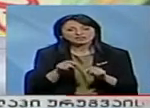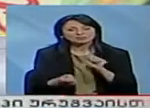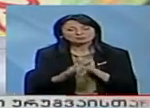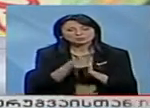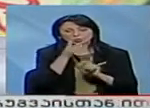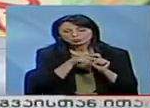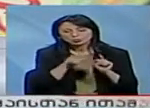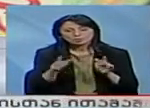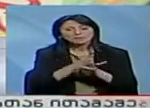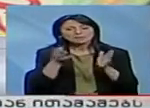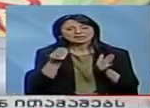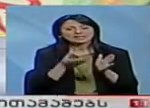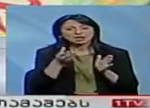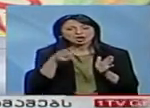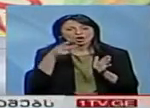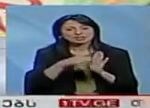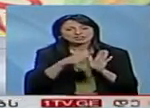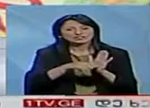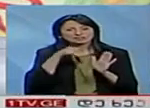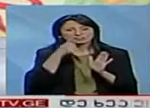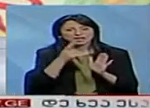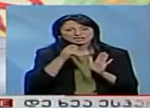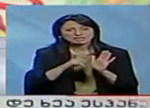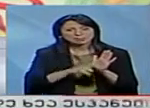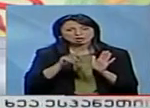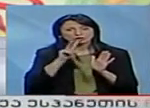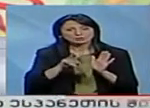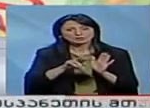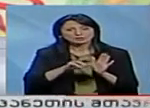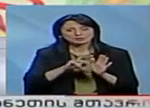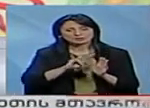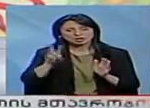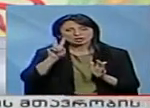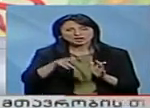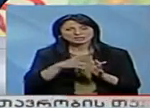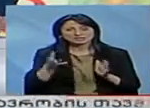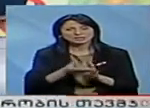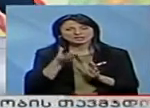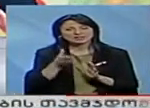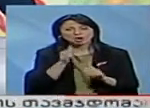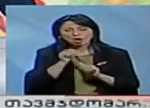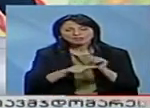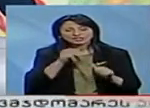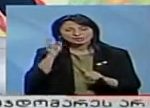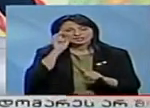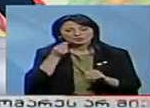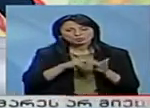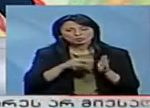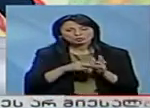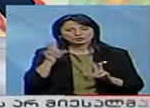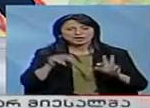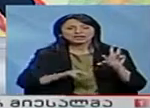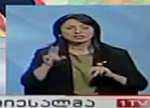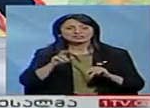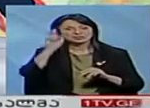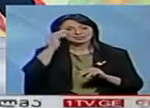აღნიშნულ პერიოდში ყველაზე მეტი თანხა 2016 წელს 72 მილიონ ლარზე მეტი გაიცა. ამასთანავე ყოველწლიურად სახელმწიფო ბიუჯეტით